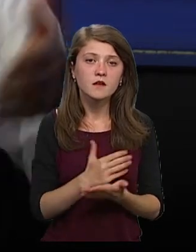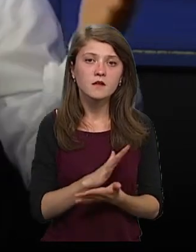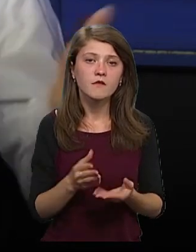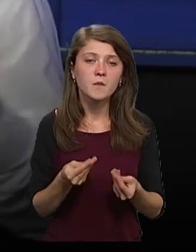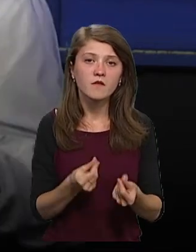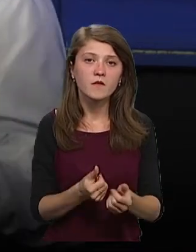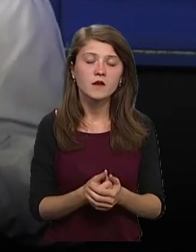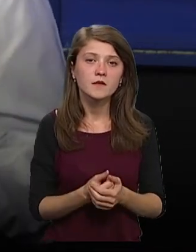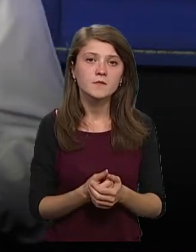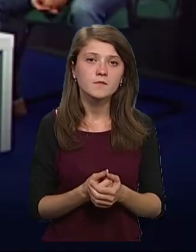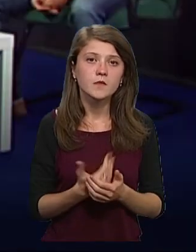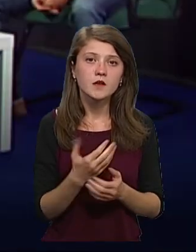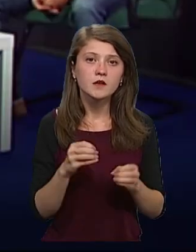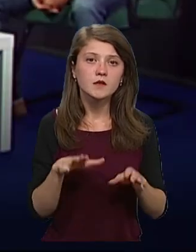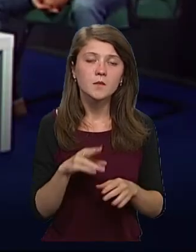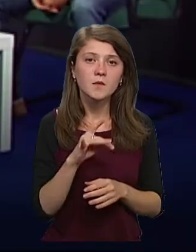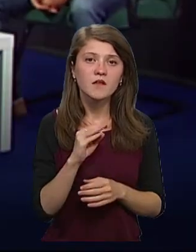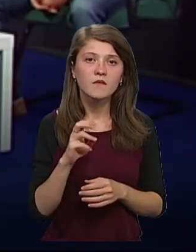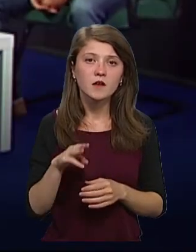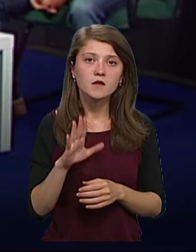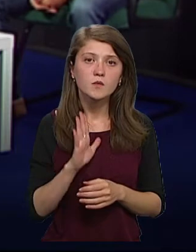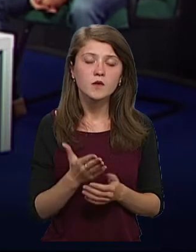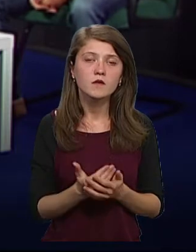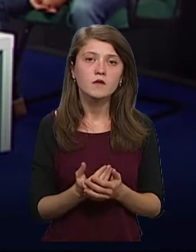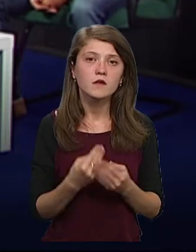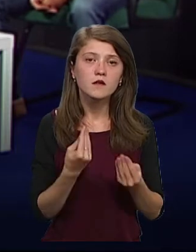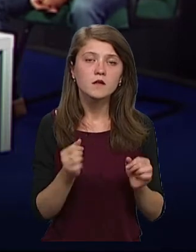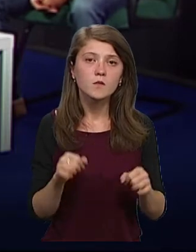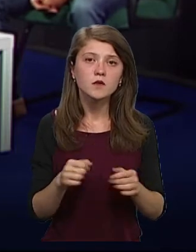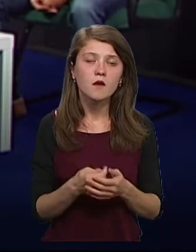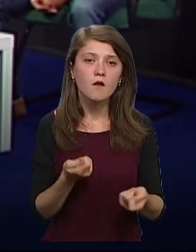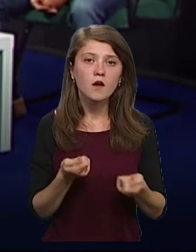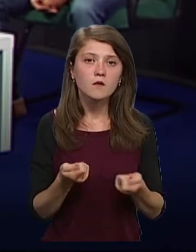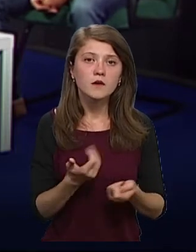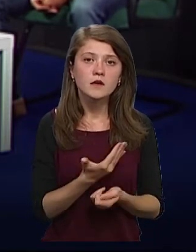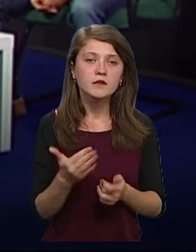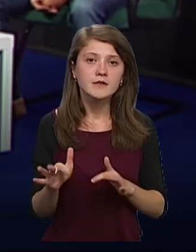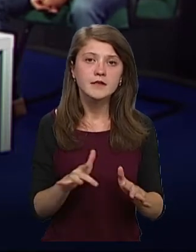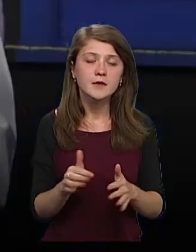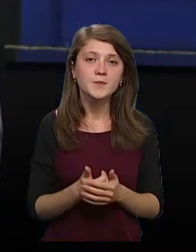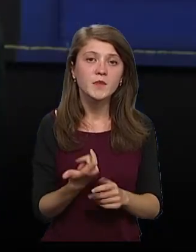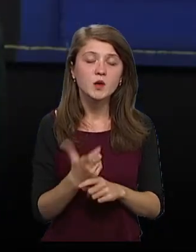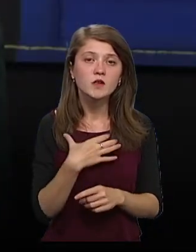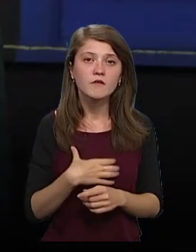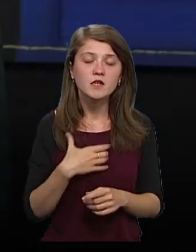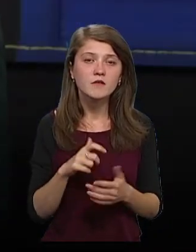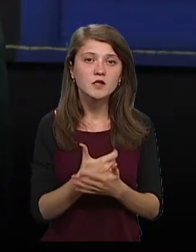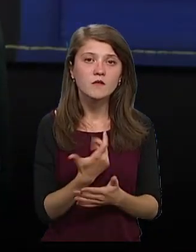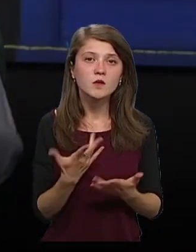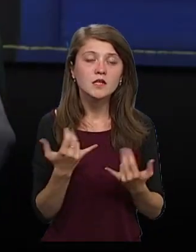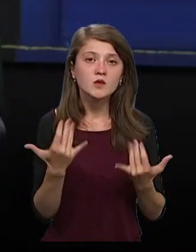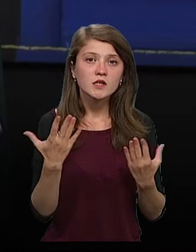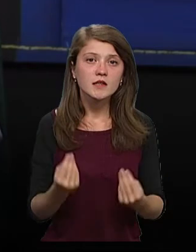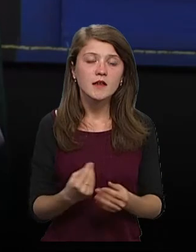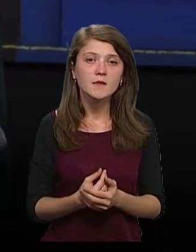прийняття там певних їх рішень. То от префект, на нього будуть покладені повноваження координувати їхні от дії. І дуже важливо, і знову, якщо на сьогоднішній